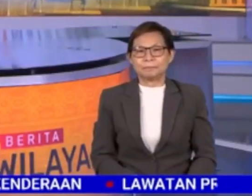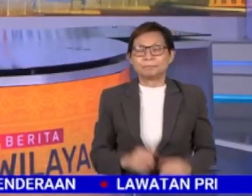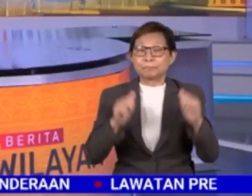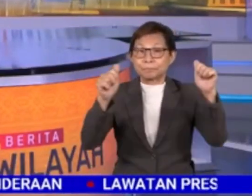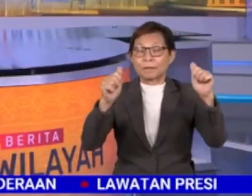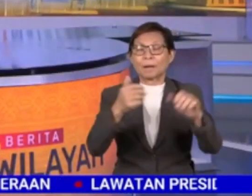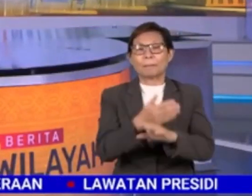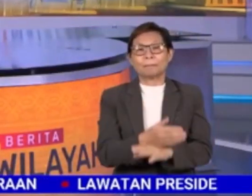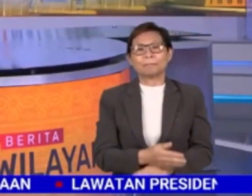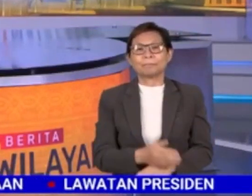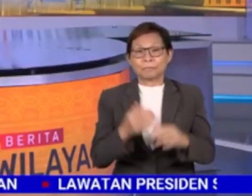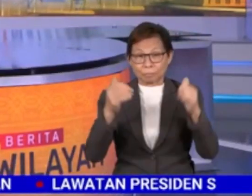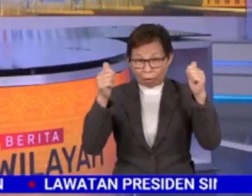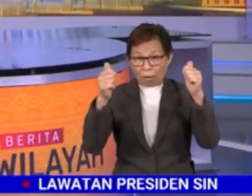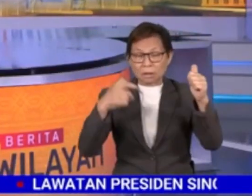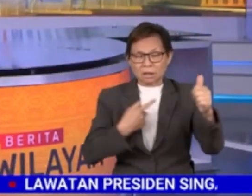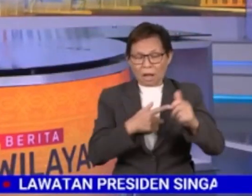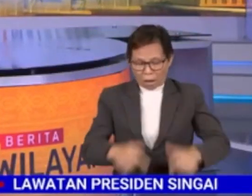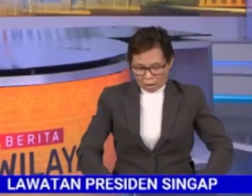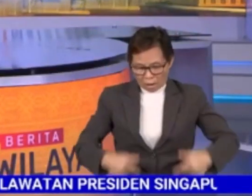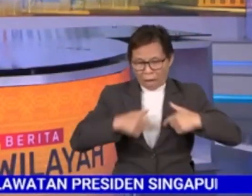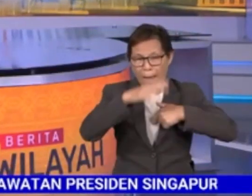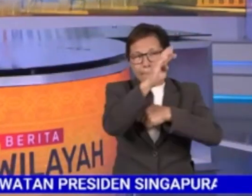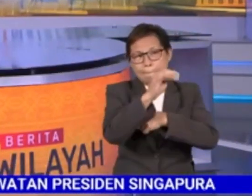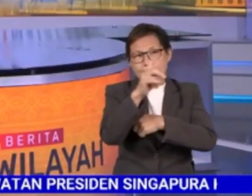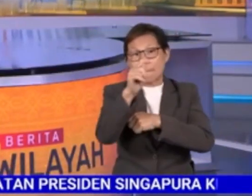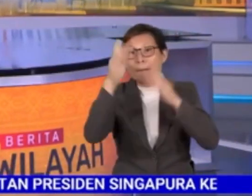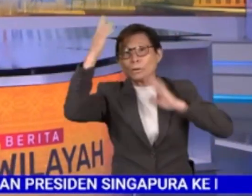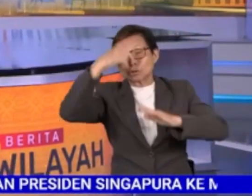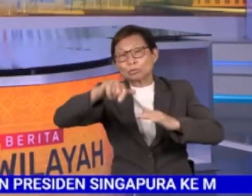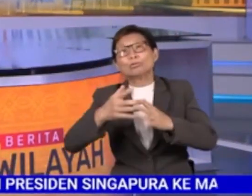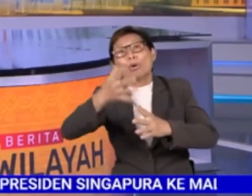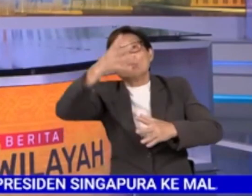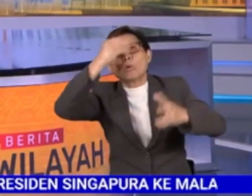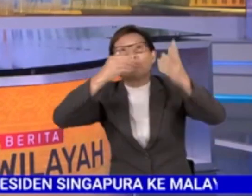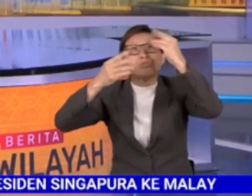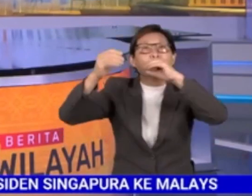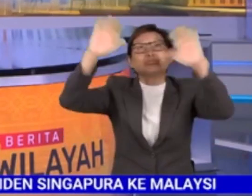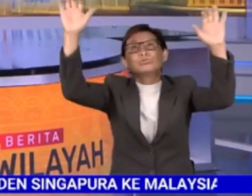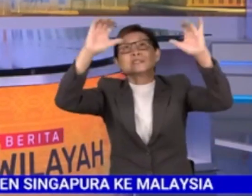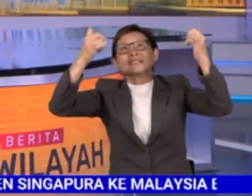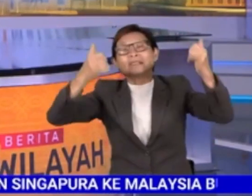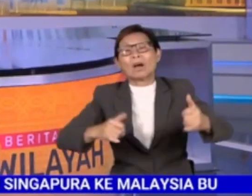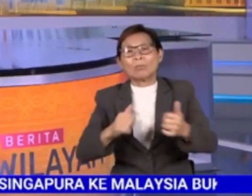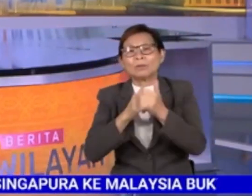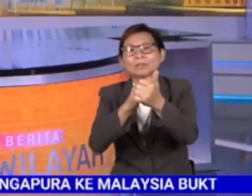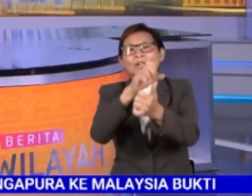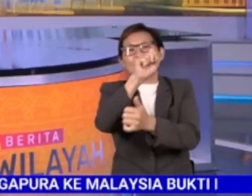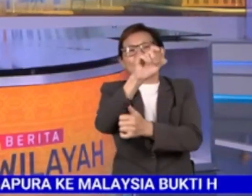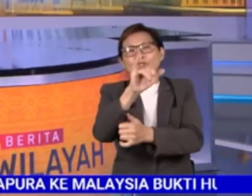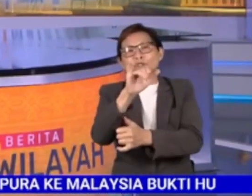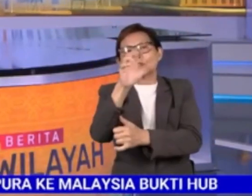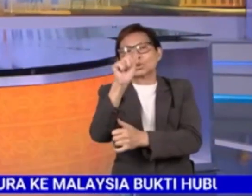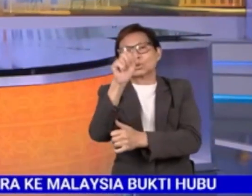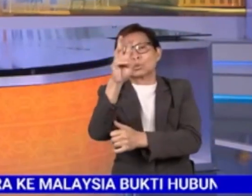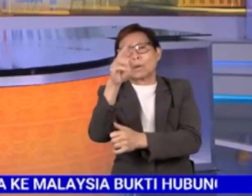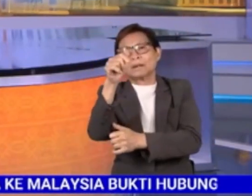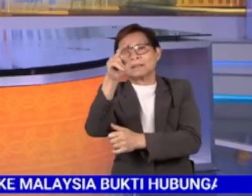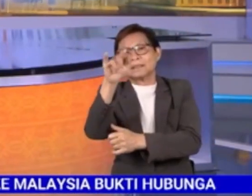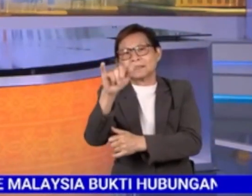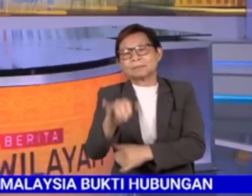Baik, sebelum berita wilayah diteruskan, kita langsung ke Met Malaysia bagi mengikuti kemaskini cuaca semasa bersama Syazwani Yahya.